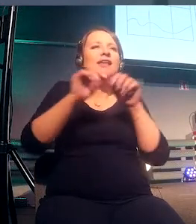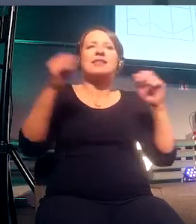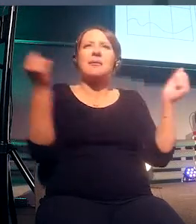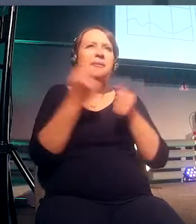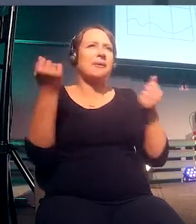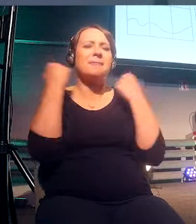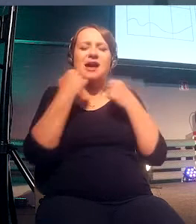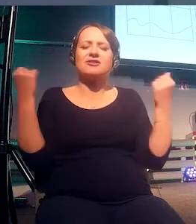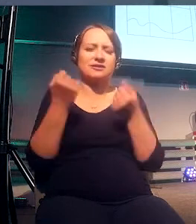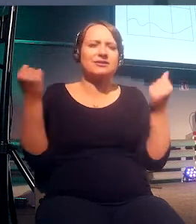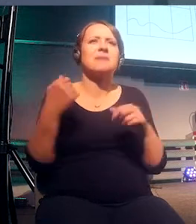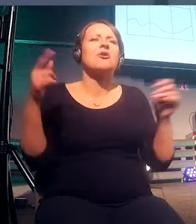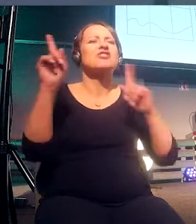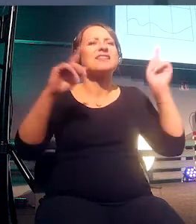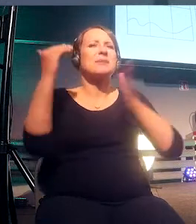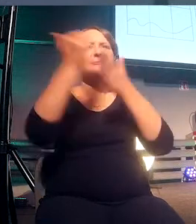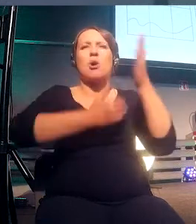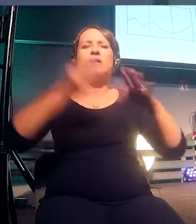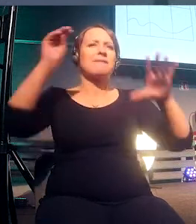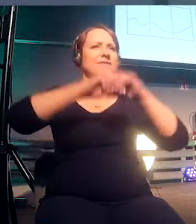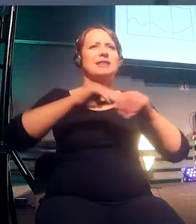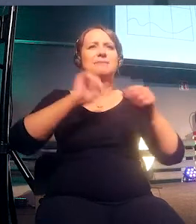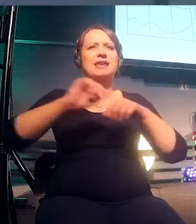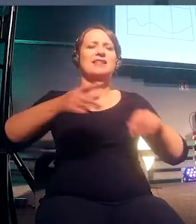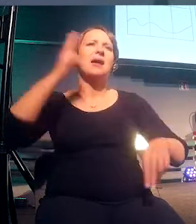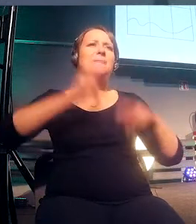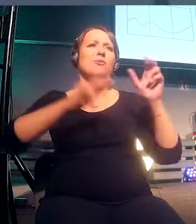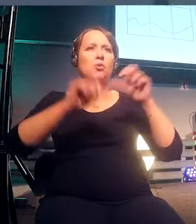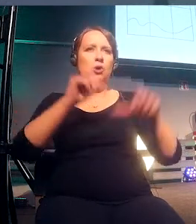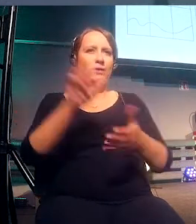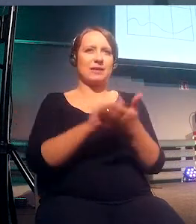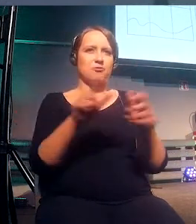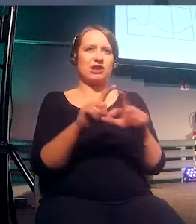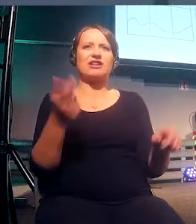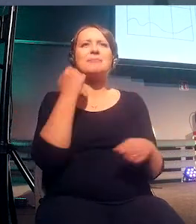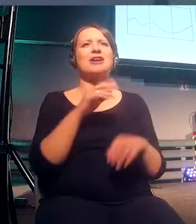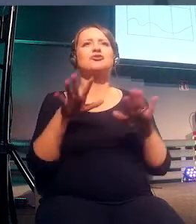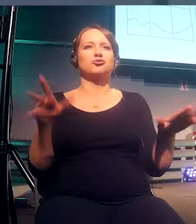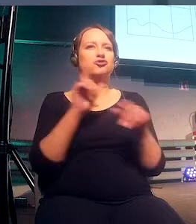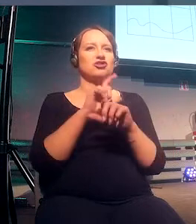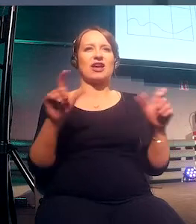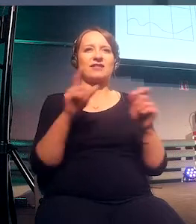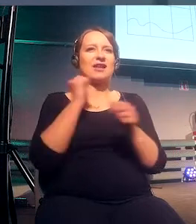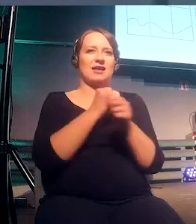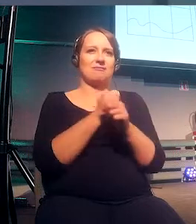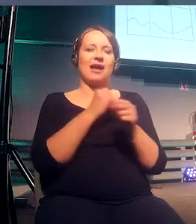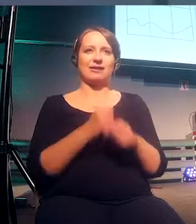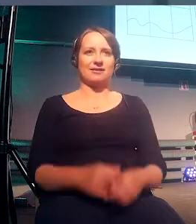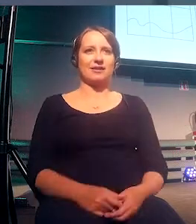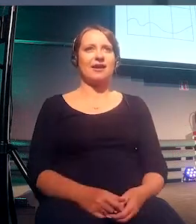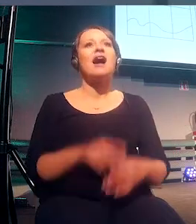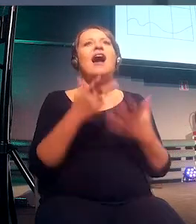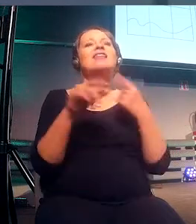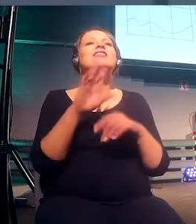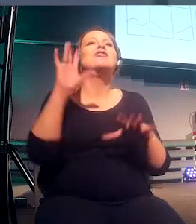To jest często ogromne oprogramowanie, które jest wdrażane w pół roku. To jest dużo większe tempo pracy niż uczymy się w